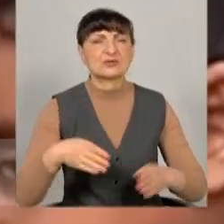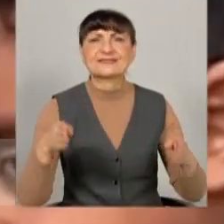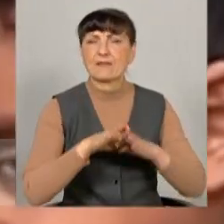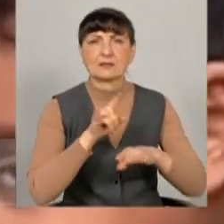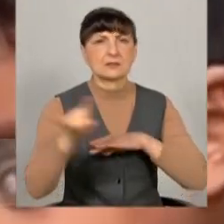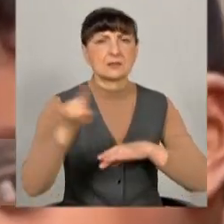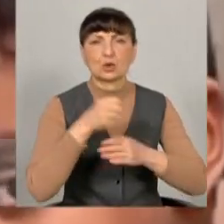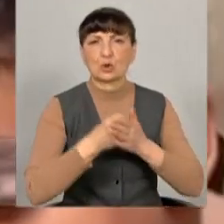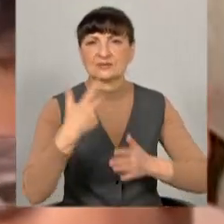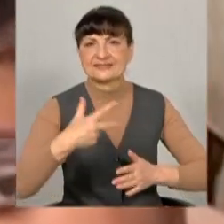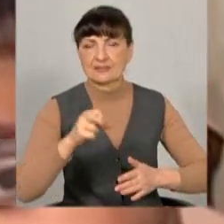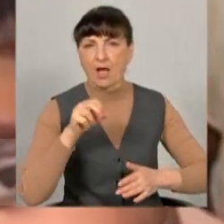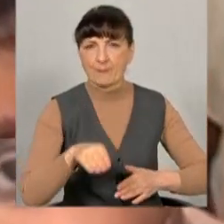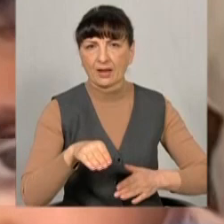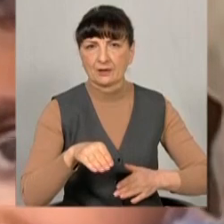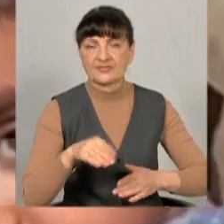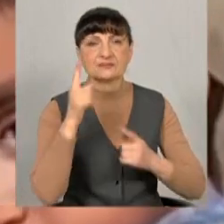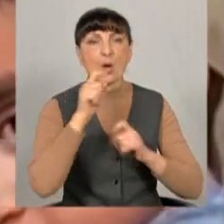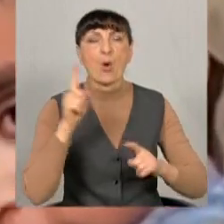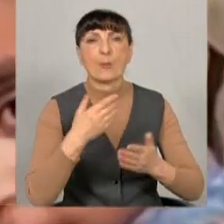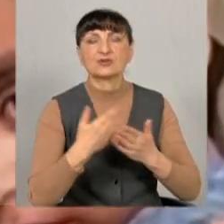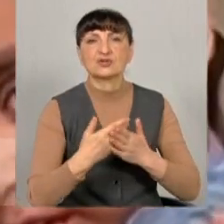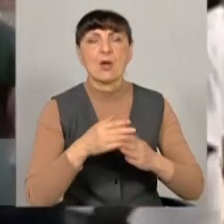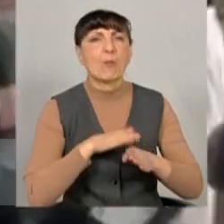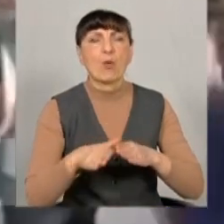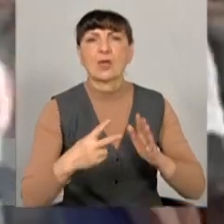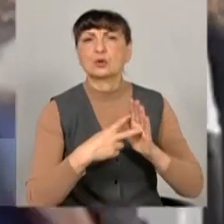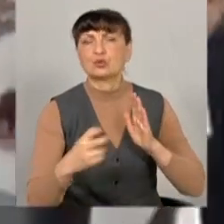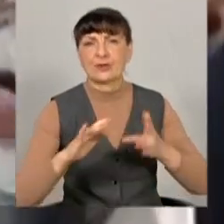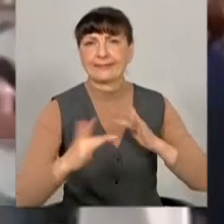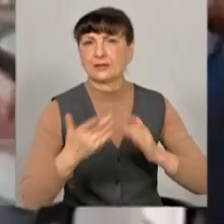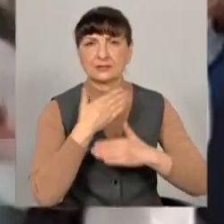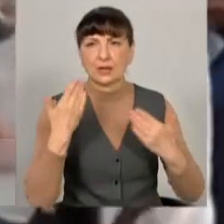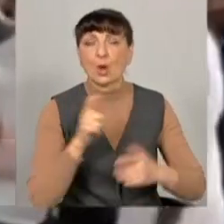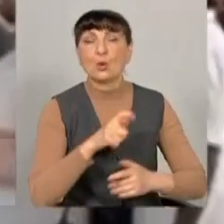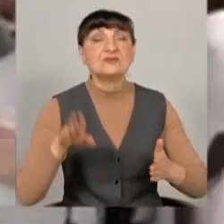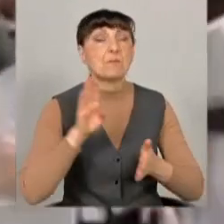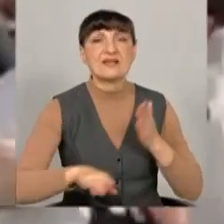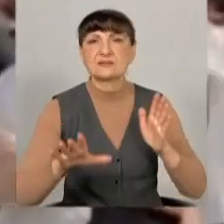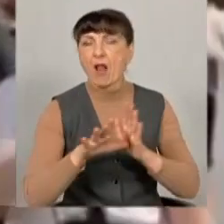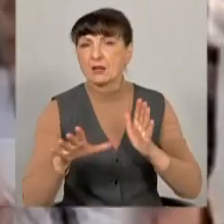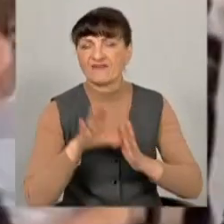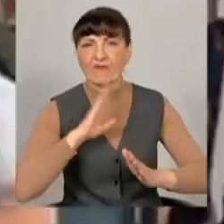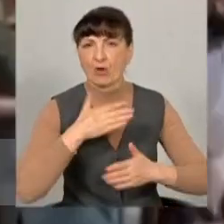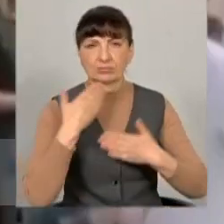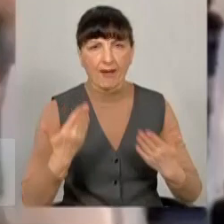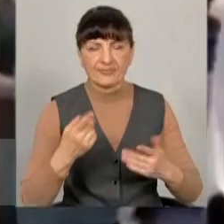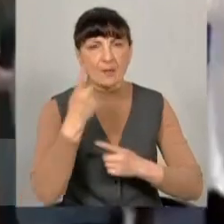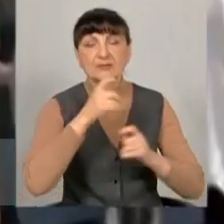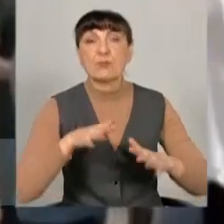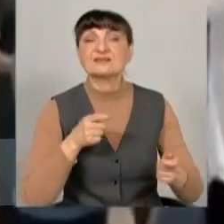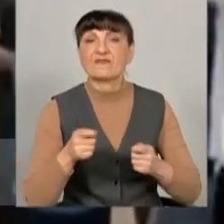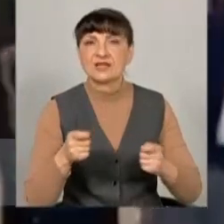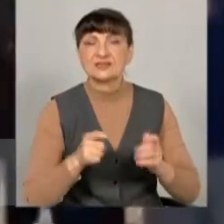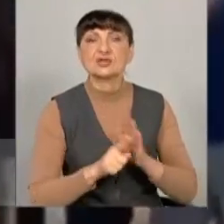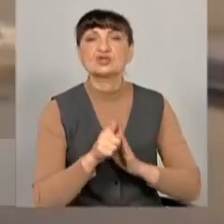пространство до 30 апреля. Сообщается о почти полном отключении интернета. Жители остались без электричества и воды. По данным местных властей,